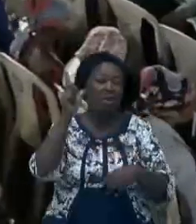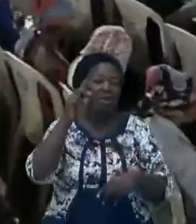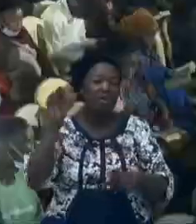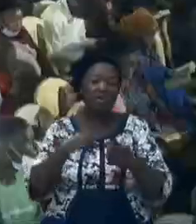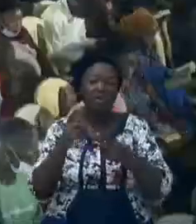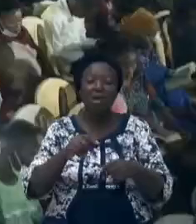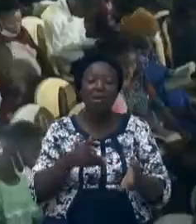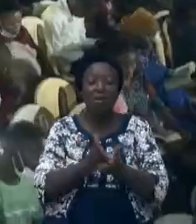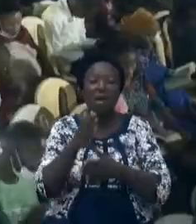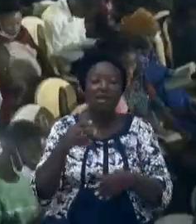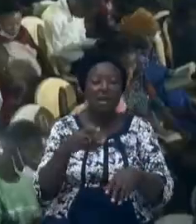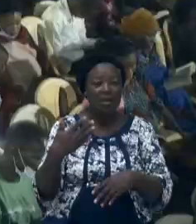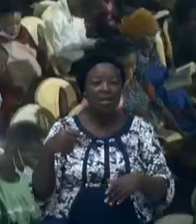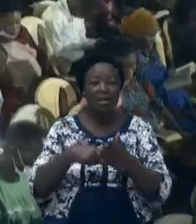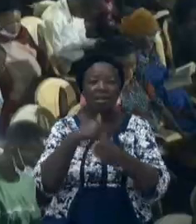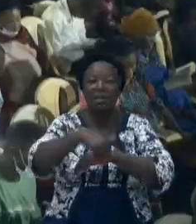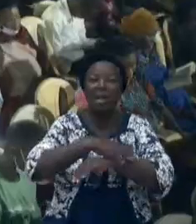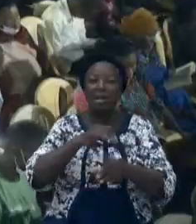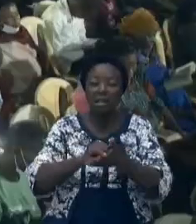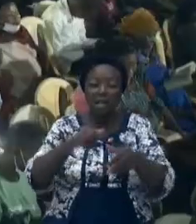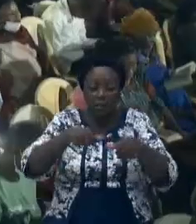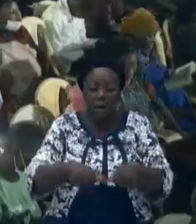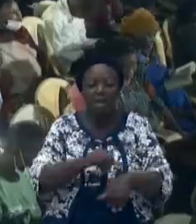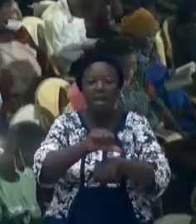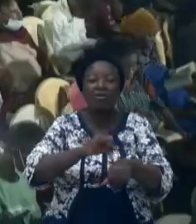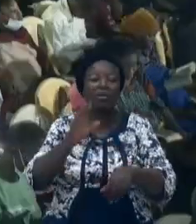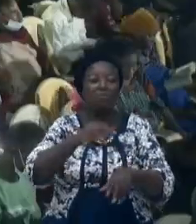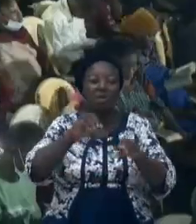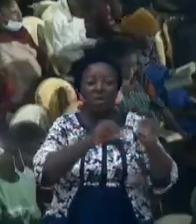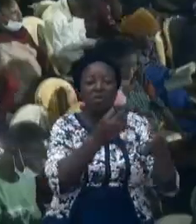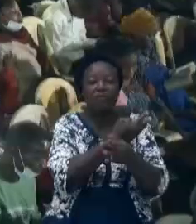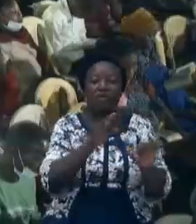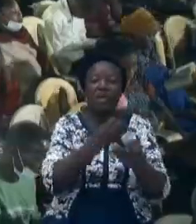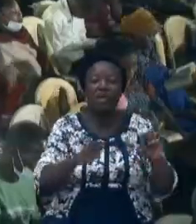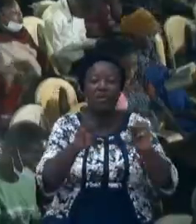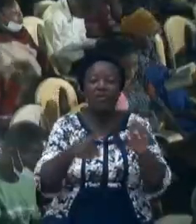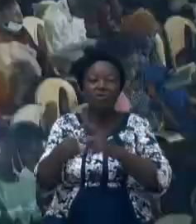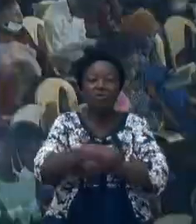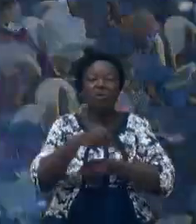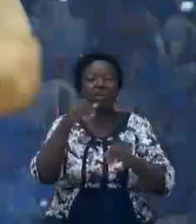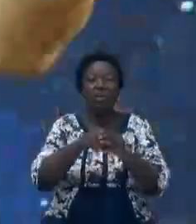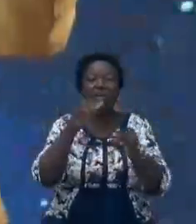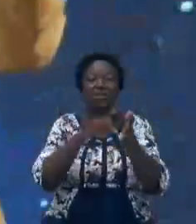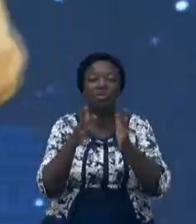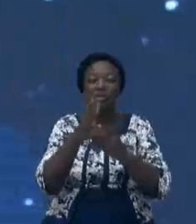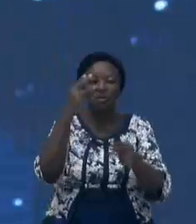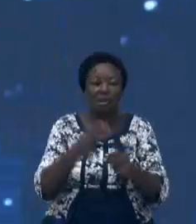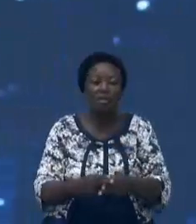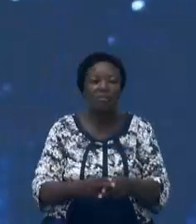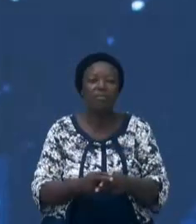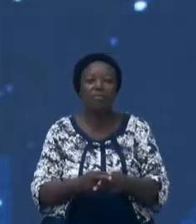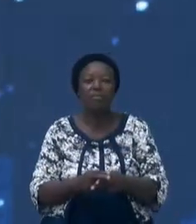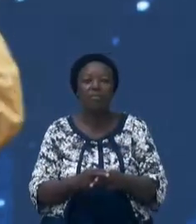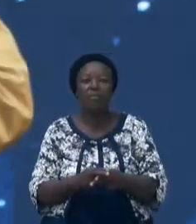au bon endroit ce soir j'écoute la bonne le bon message ce soit et c'est tong sang qui demain va ta